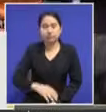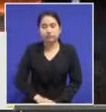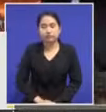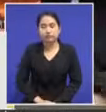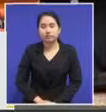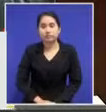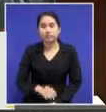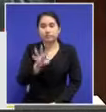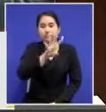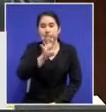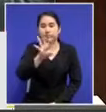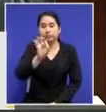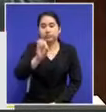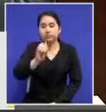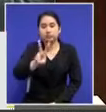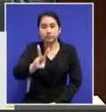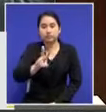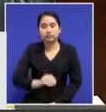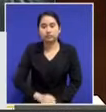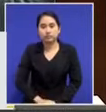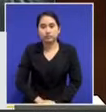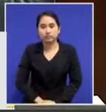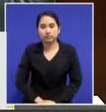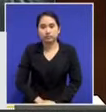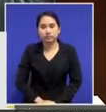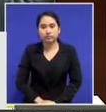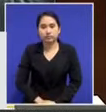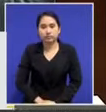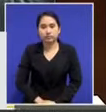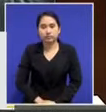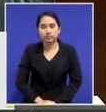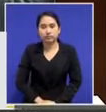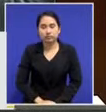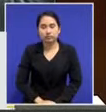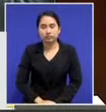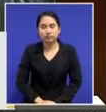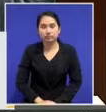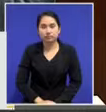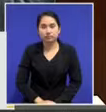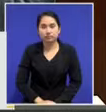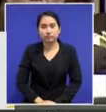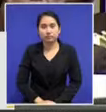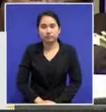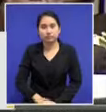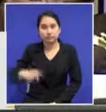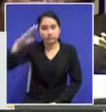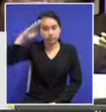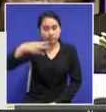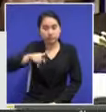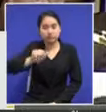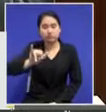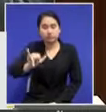ครับ 492พลเอกวินัยสร้างสุขดี พลเอกประยุทธ์จันทร์โอชา